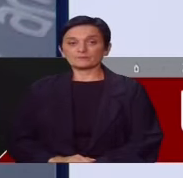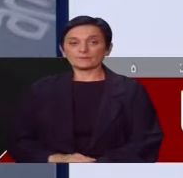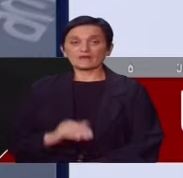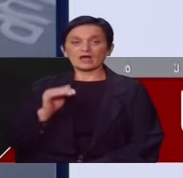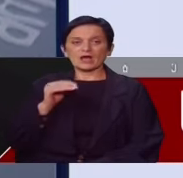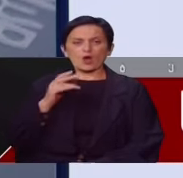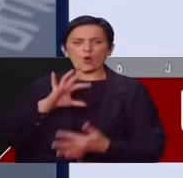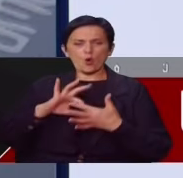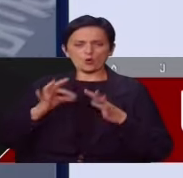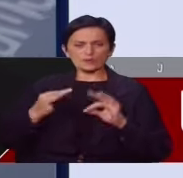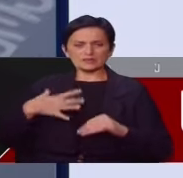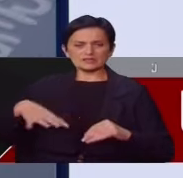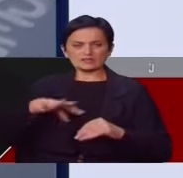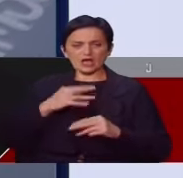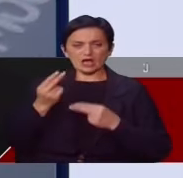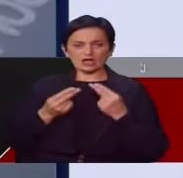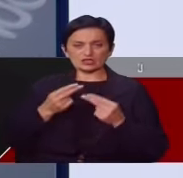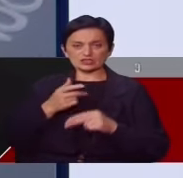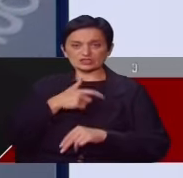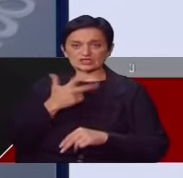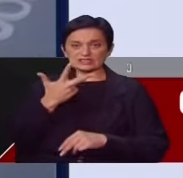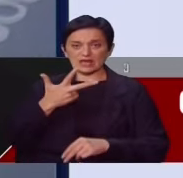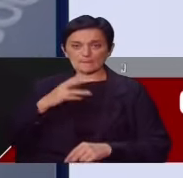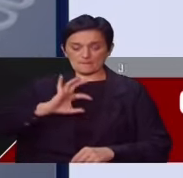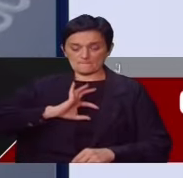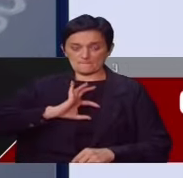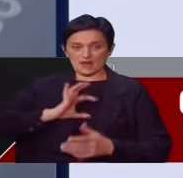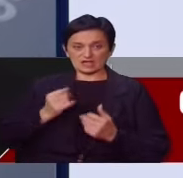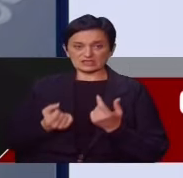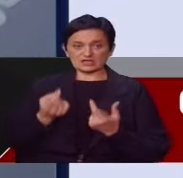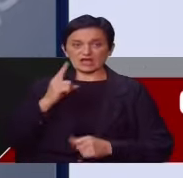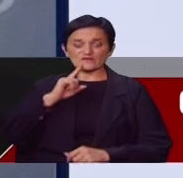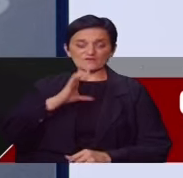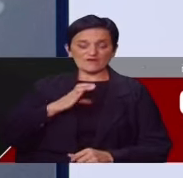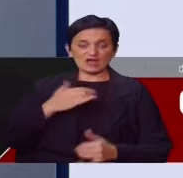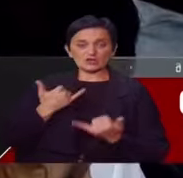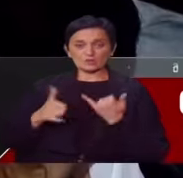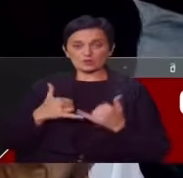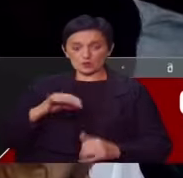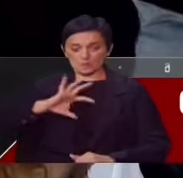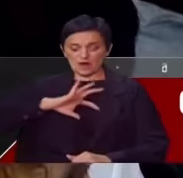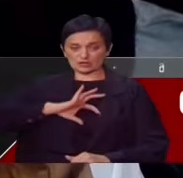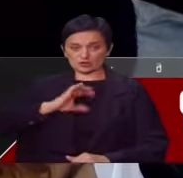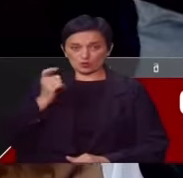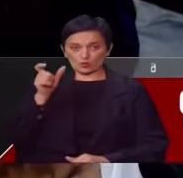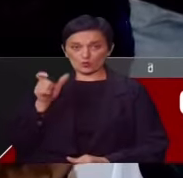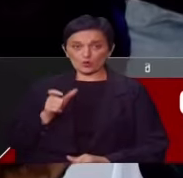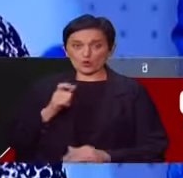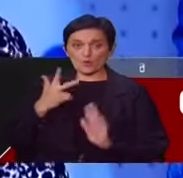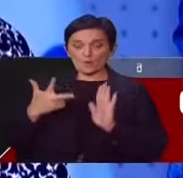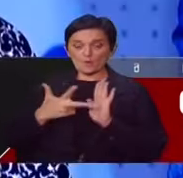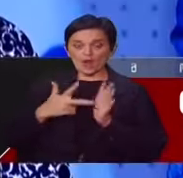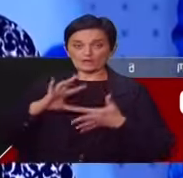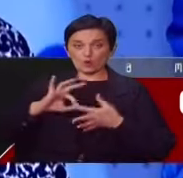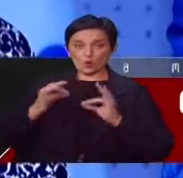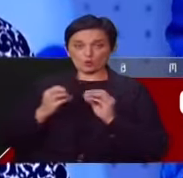ფიზიკაში ევროპის ოლიმპიადაში საქართველოს ნაკრების წევრებმა სამი მედალი მოიპოვეს. გამოვლინდნენ ვერცხლისა და ბრინჯაოს მედლების მფლობელებიც. რიგით მერვე